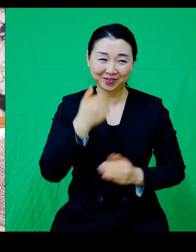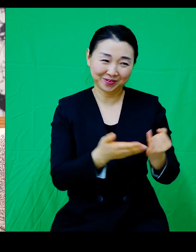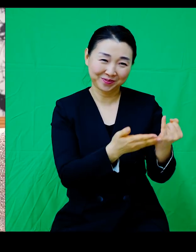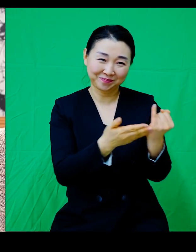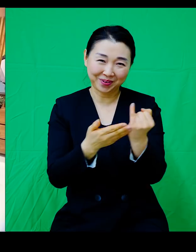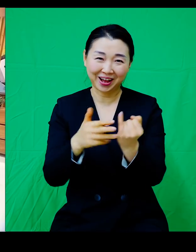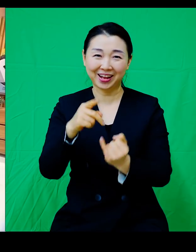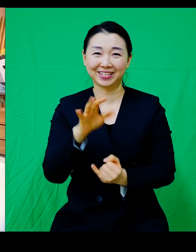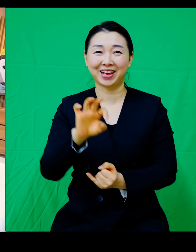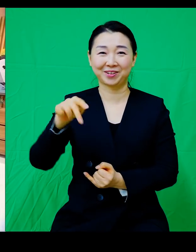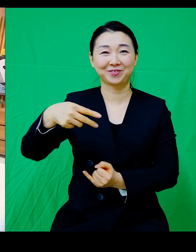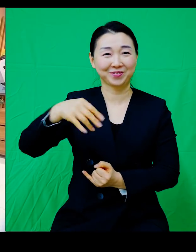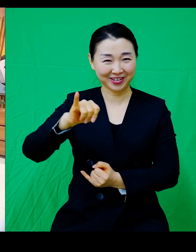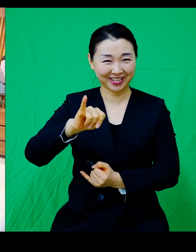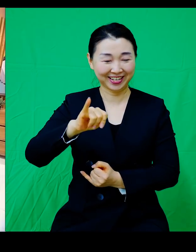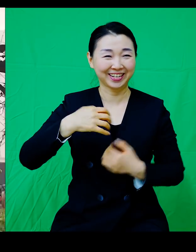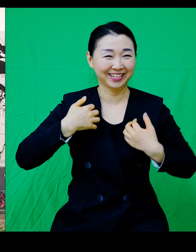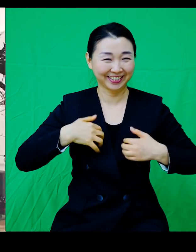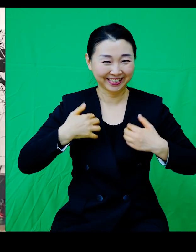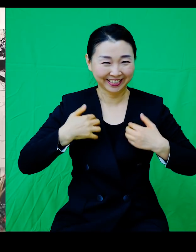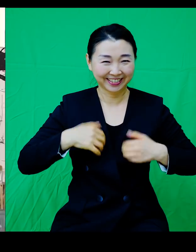작가님 모셔보겠습니다. 어서 나오세요.